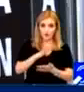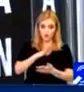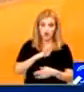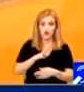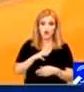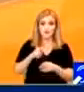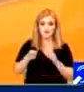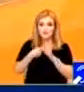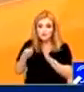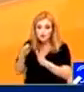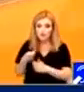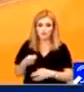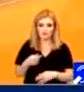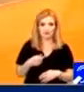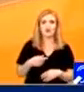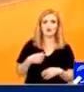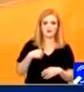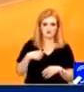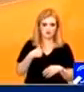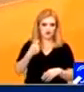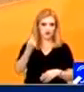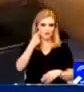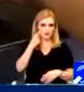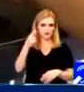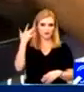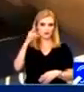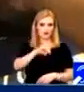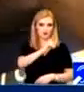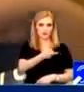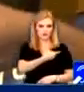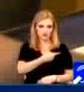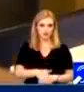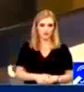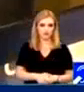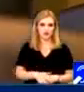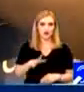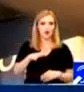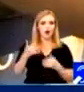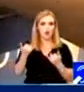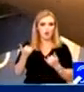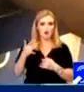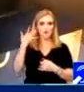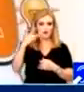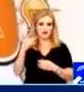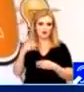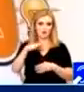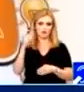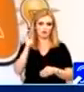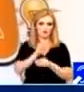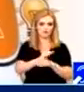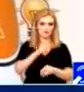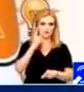din ultimele decenii. Și așa slăbită, lira turcească s-a devalorizat dramatic după sancțiunile impuse de americani.